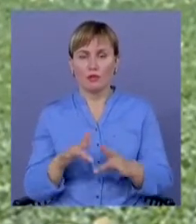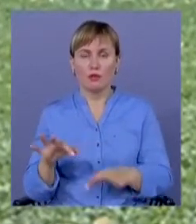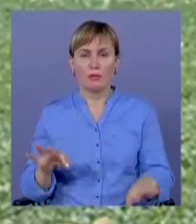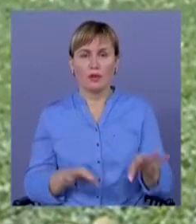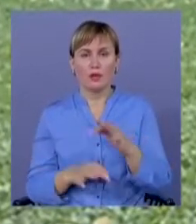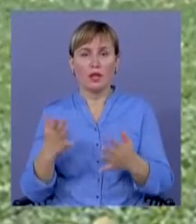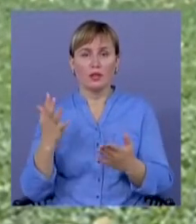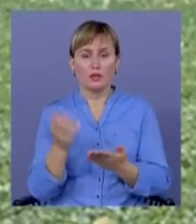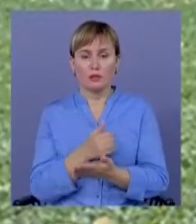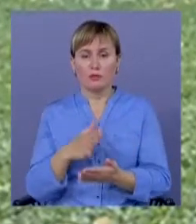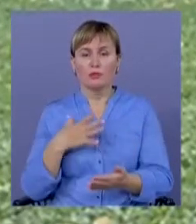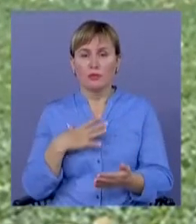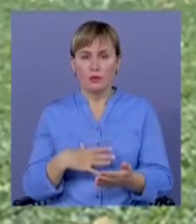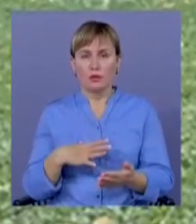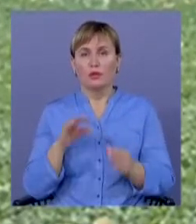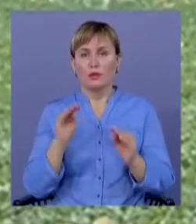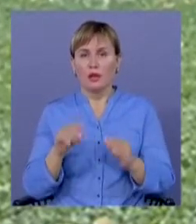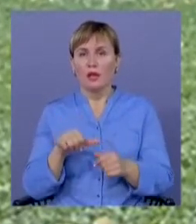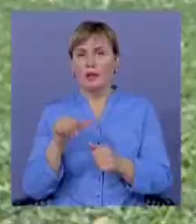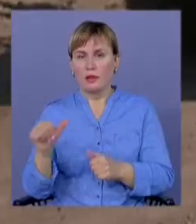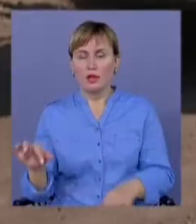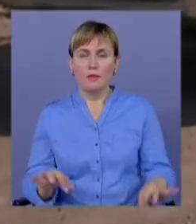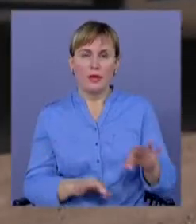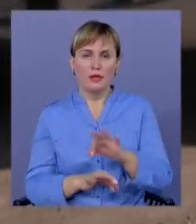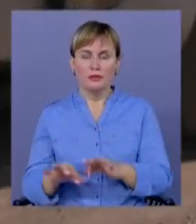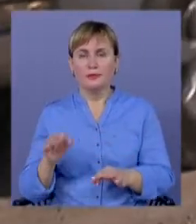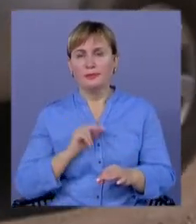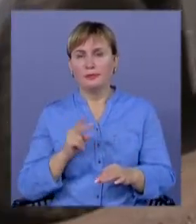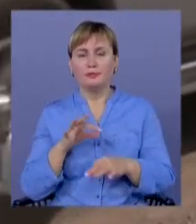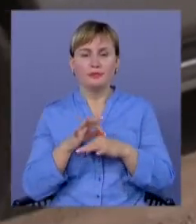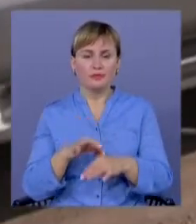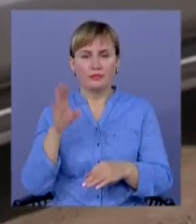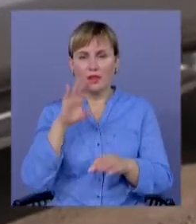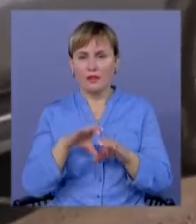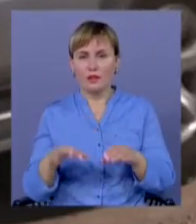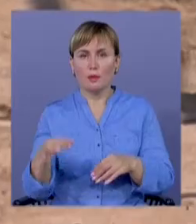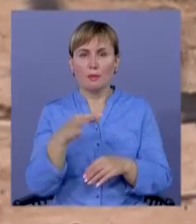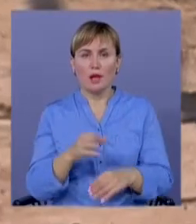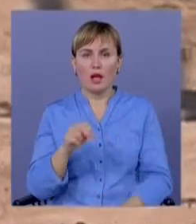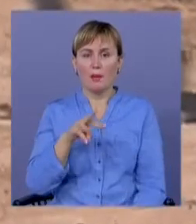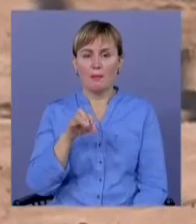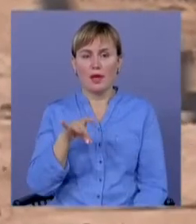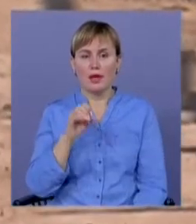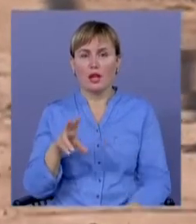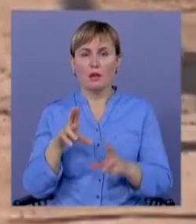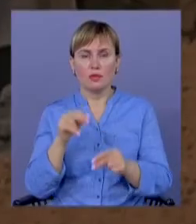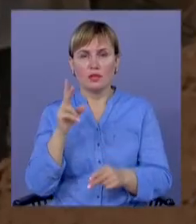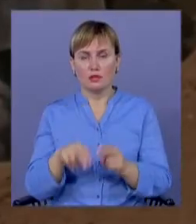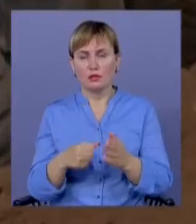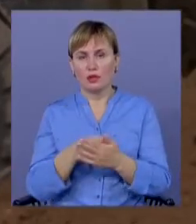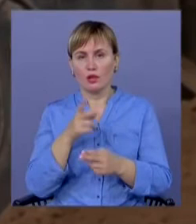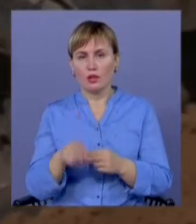Но если не получится, придется составлять отдельный проект. Работы по проведению водоснабжения в микрорайоне Альмерек обещают завершить до